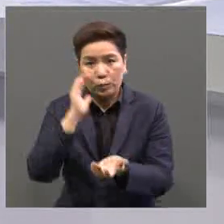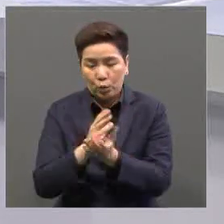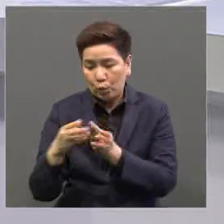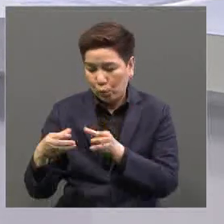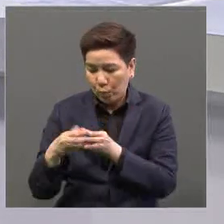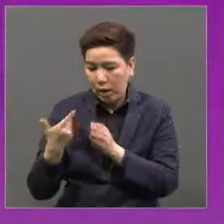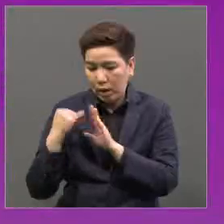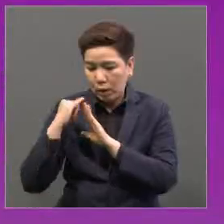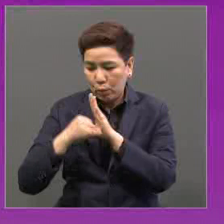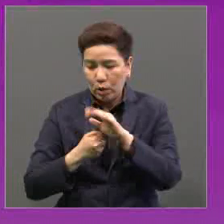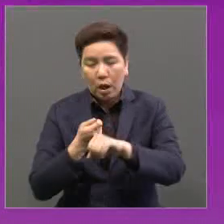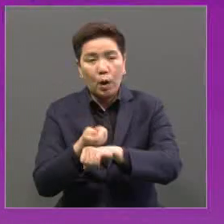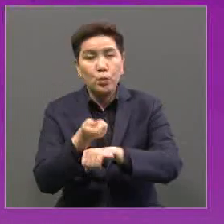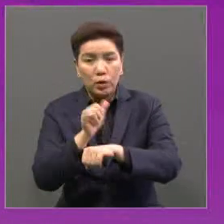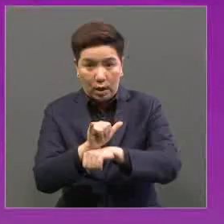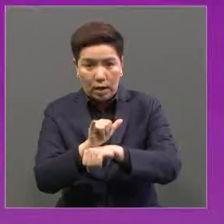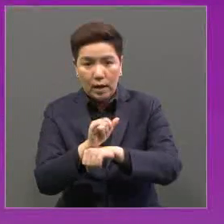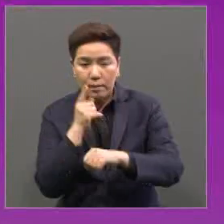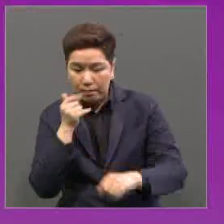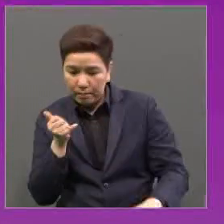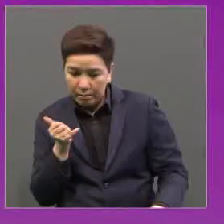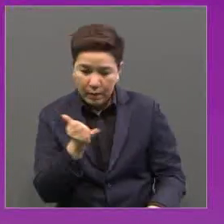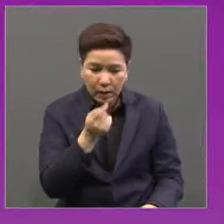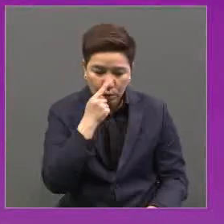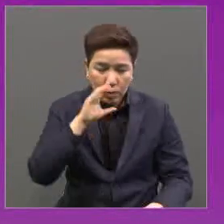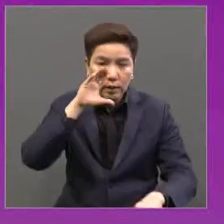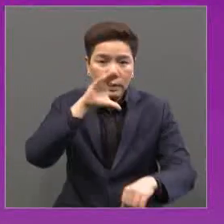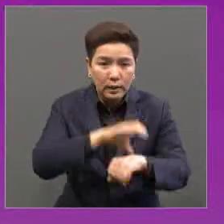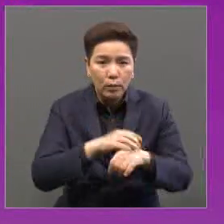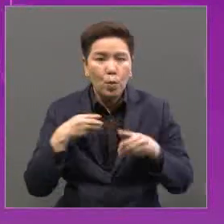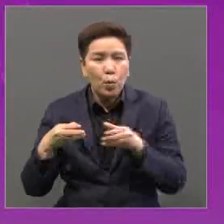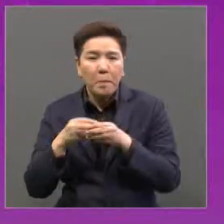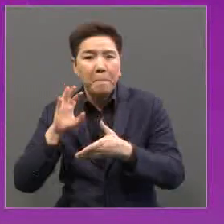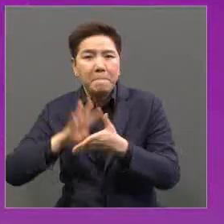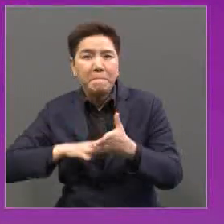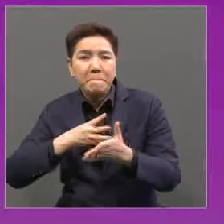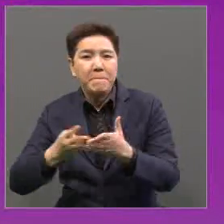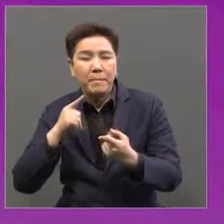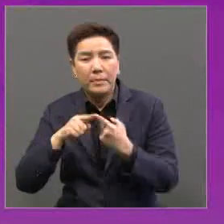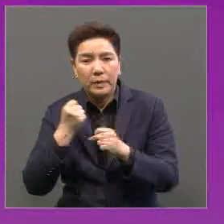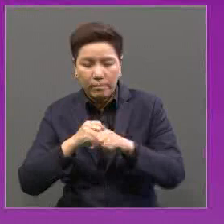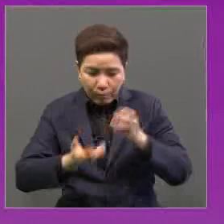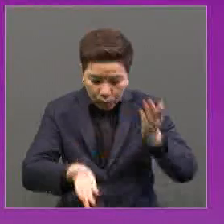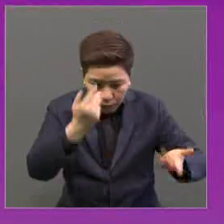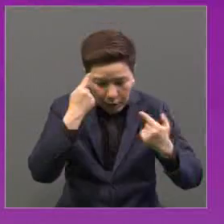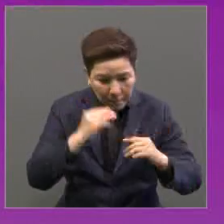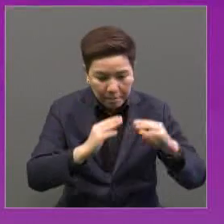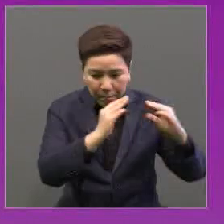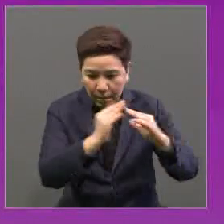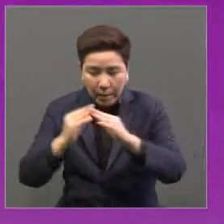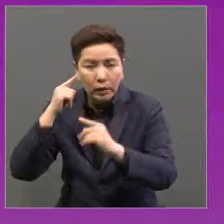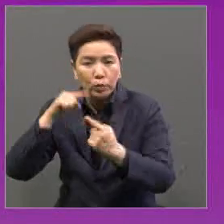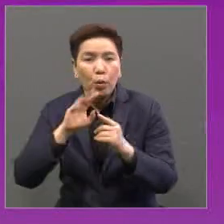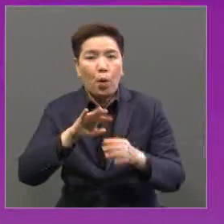ขาร่วมกับทางจังหวัดพระนครศรีอยุธยาเปิดปฏิบัติการที่ชื่อว่าอินทรชิตแผงสอนนะเขาบุกค้นพื้นที่เป้าหม